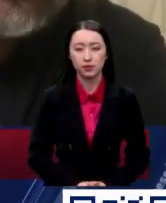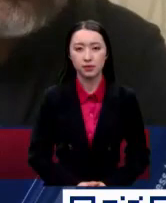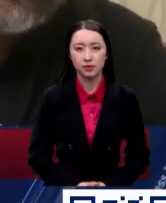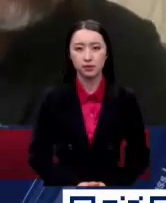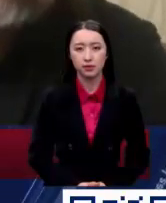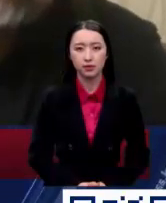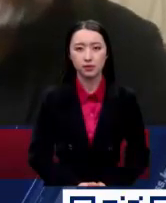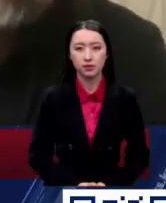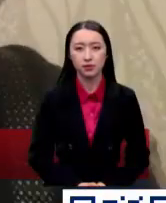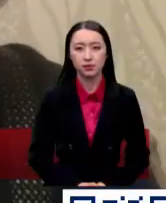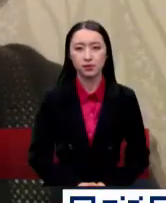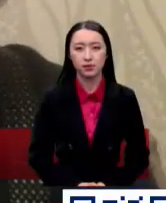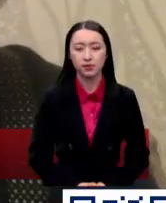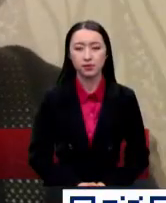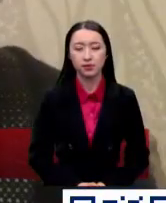говоря,